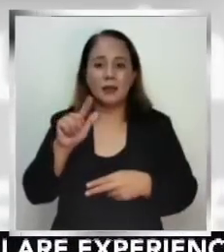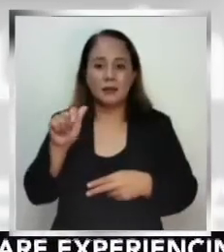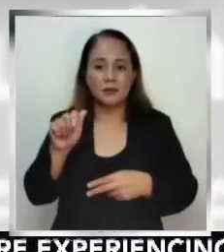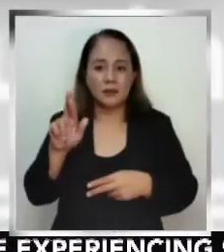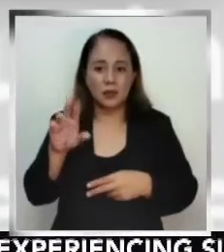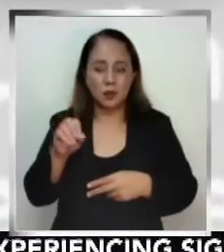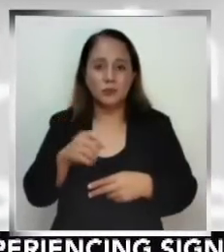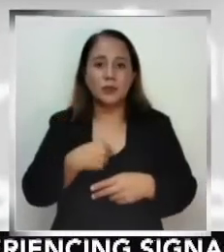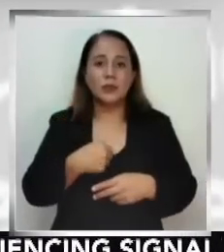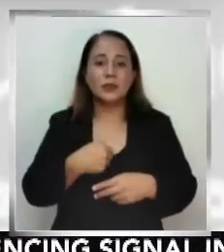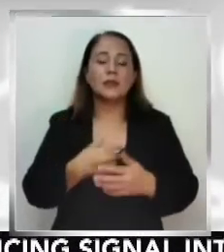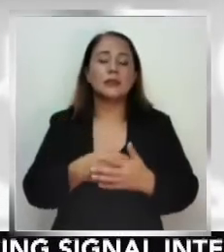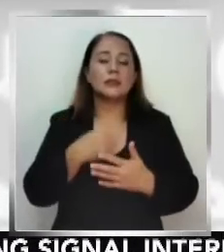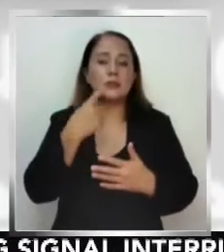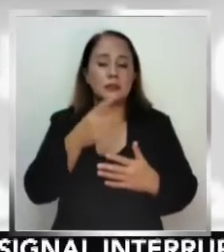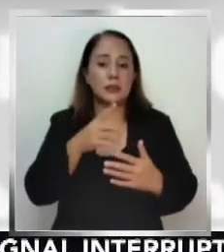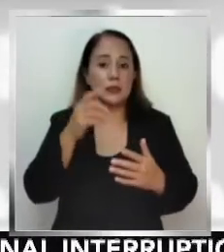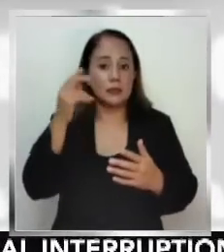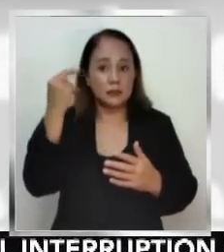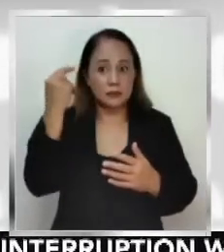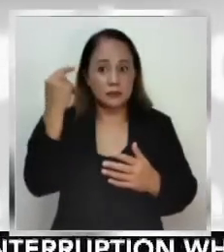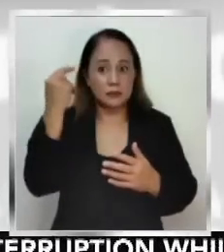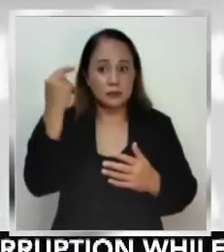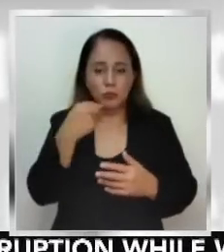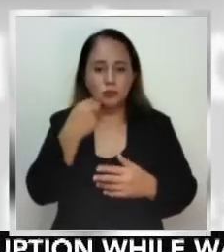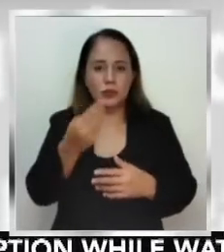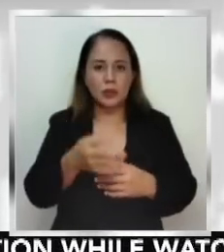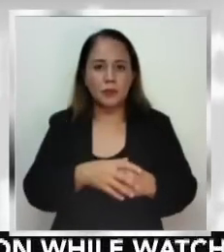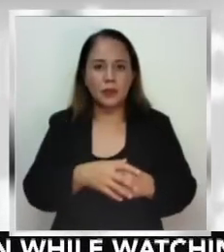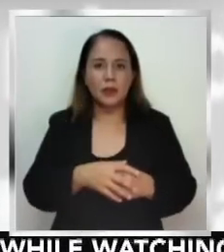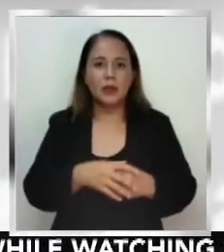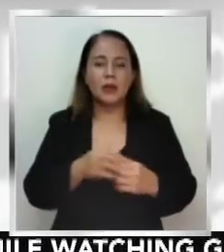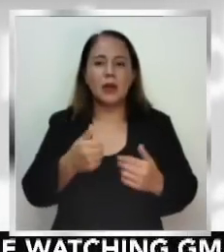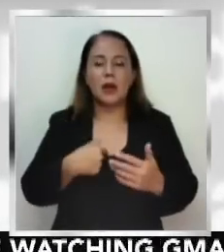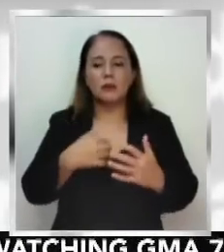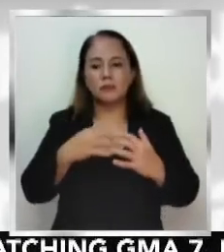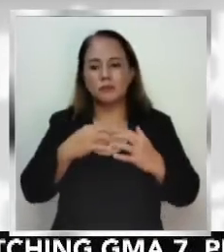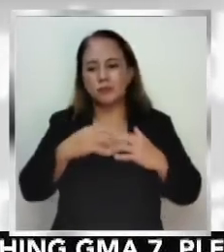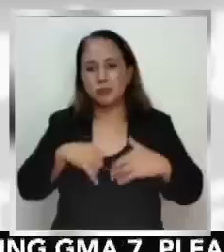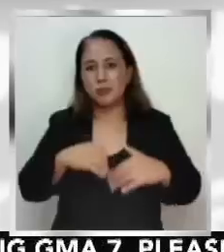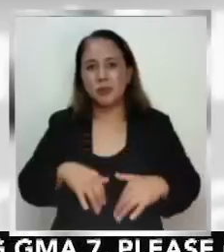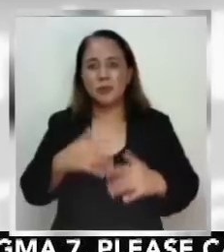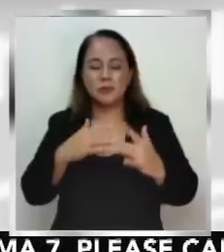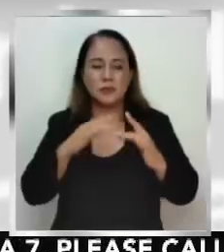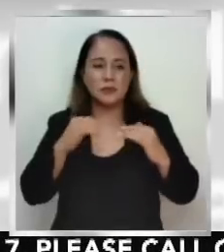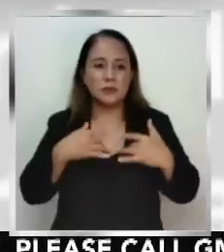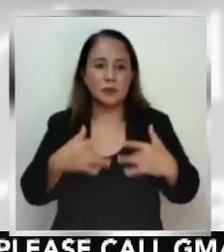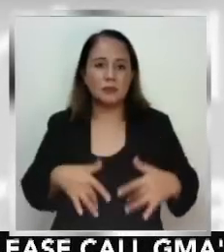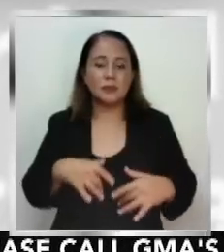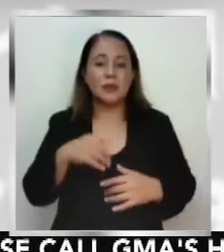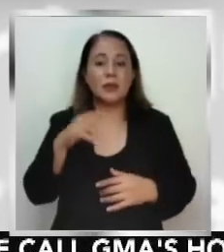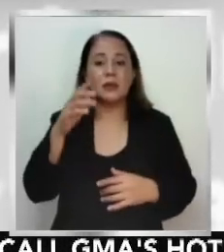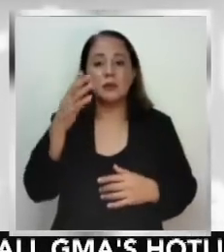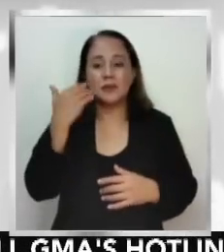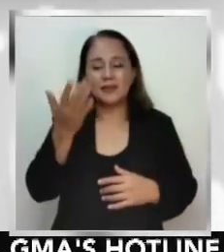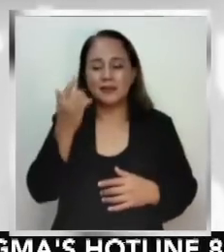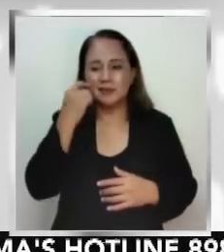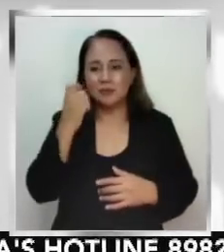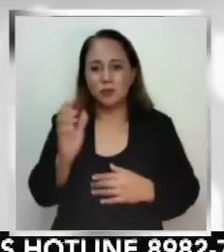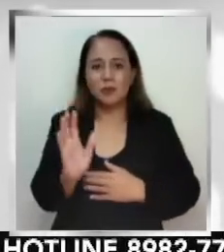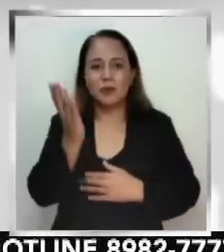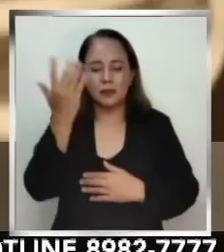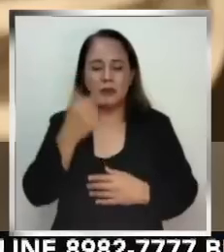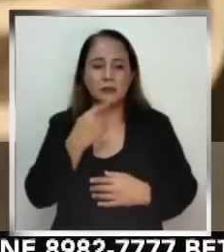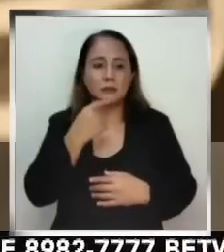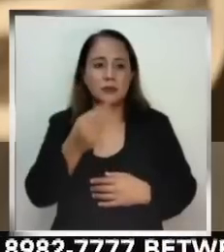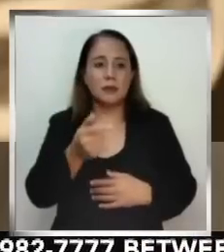Direk Philip na si Chico Lazaro Alinel, multiple organ failure ang ikinimatay ng kanyang Tito Philip kaninang umaga. Sabi pa ng